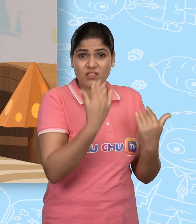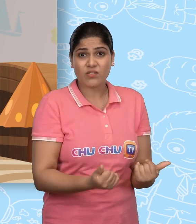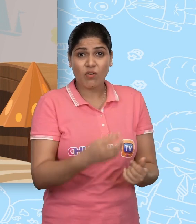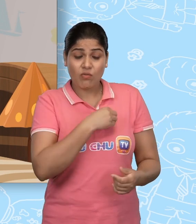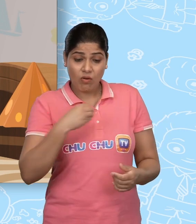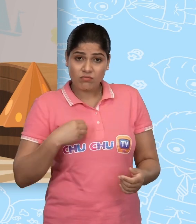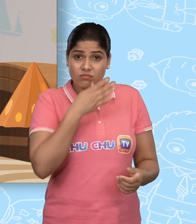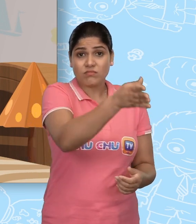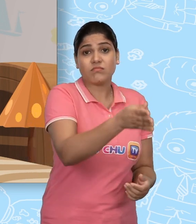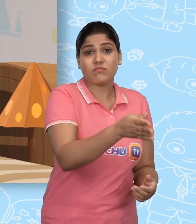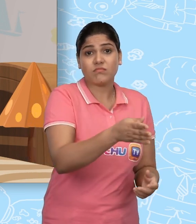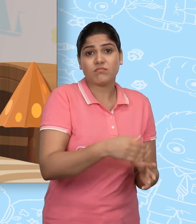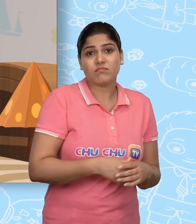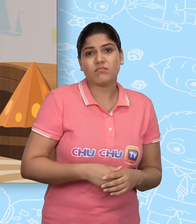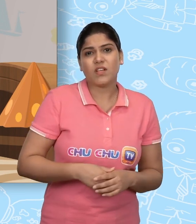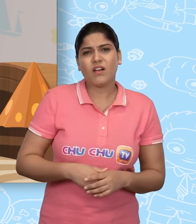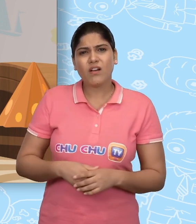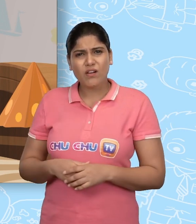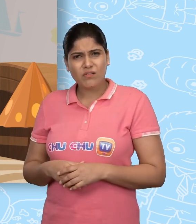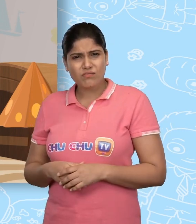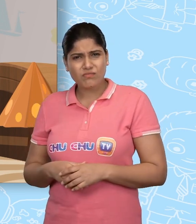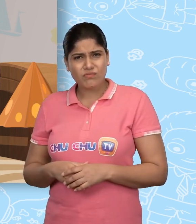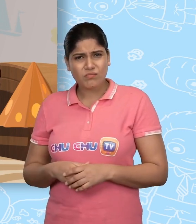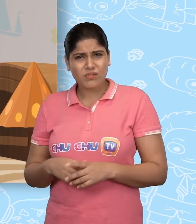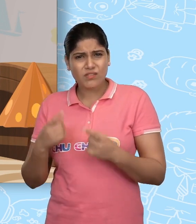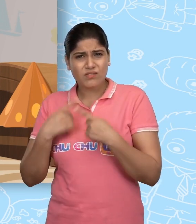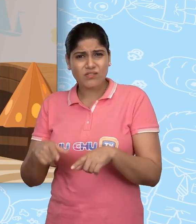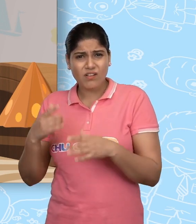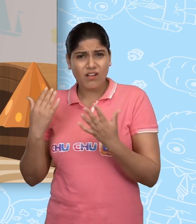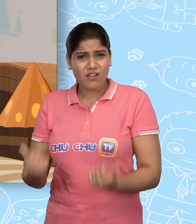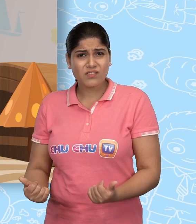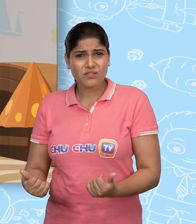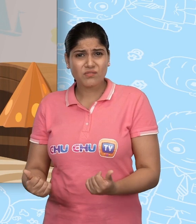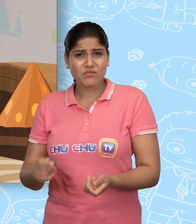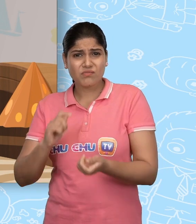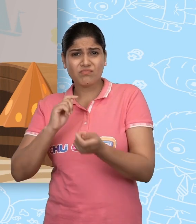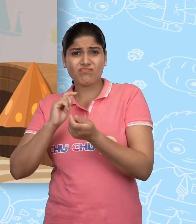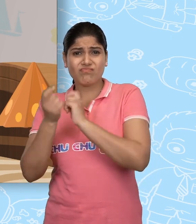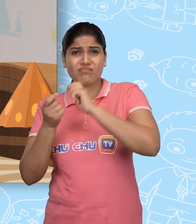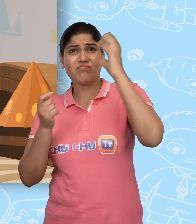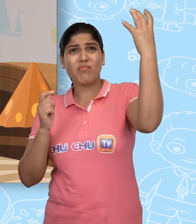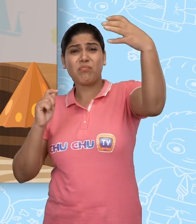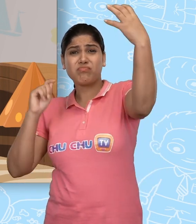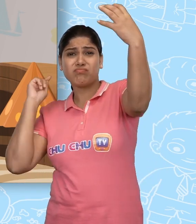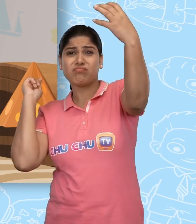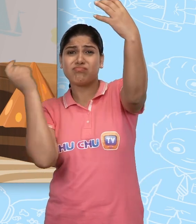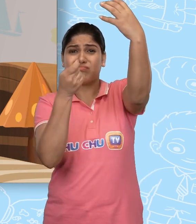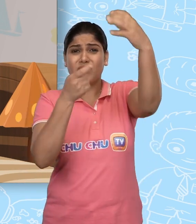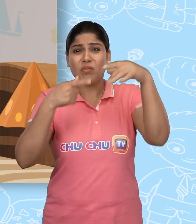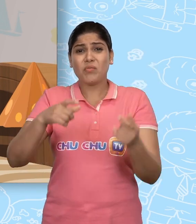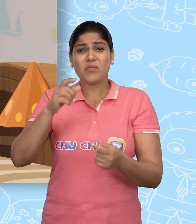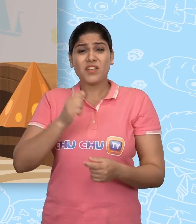छुट्टी लेनी होगी और डॉक्टर के पास जाना होगा। हाँ, पर आज तो मेरा टेनिस मैच है